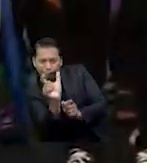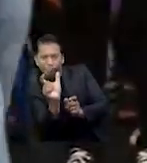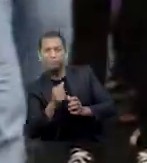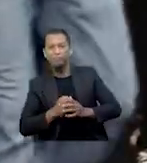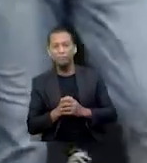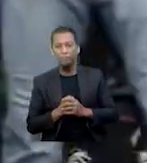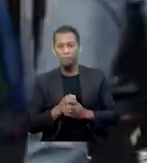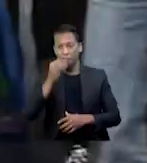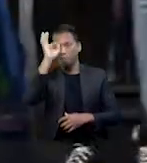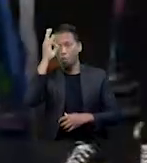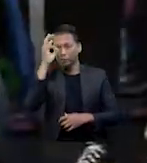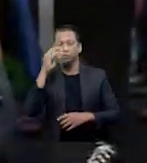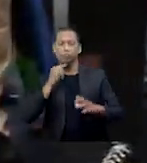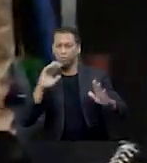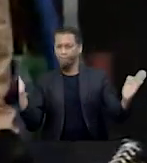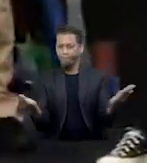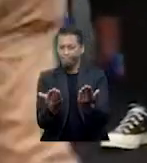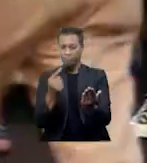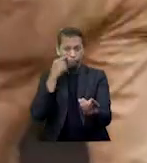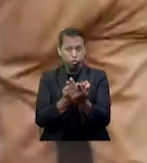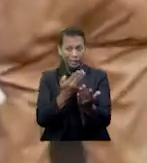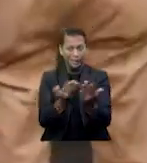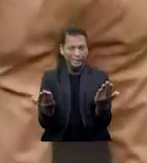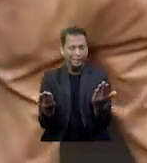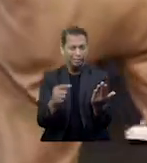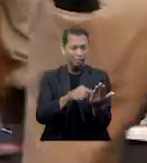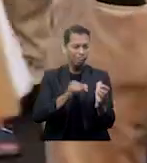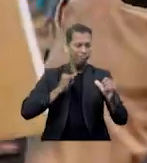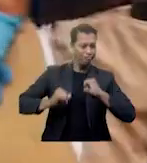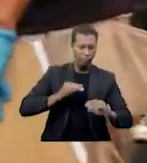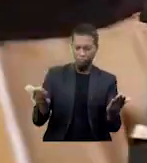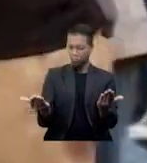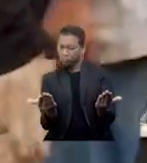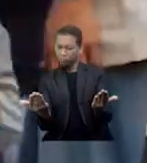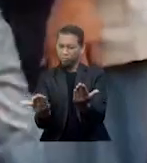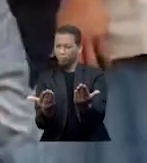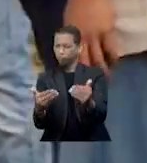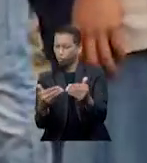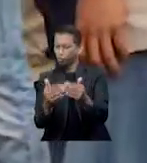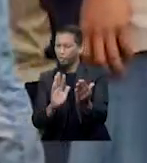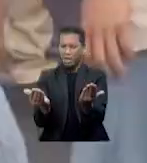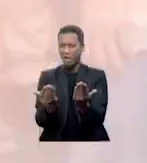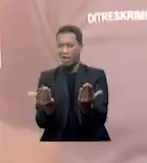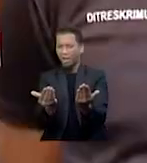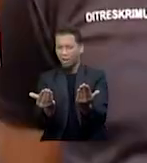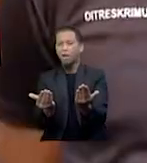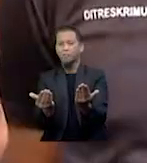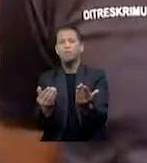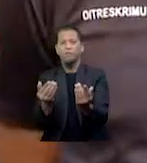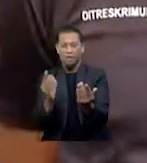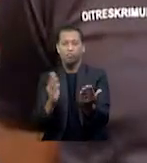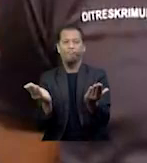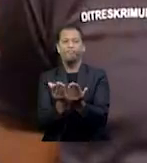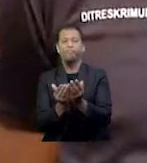bukti dengan keterangan saksi dan tersangka, termasuk kesesuaian bukti digital forensik CCTV. Kita